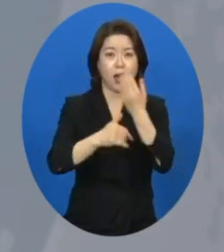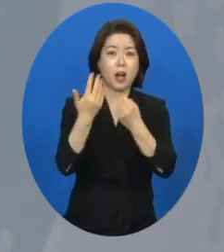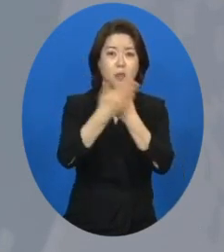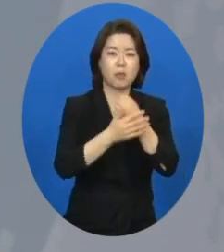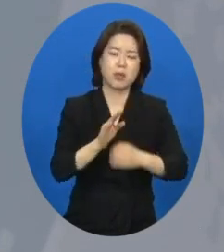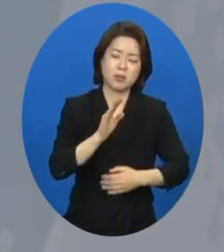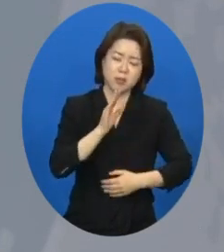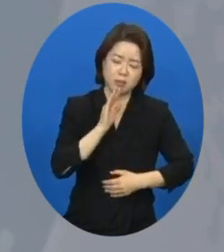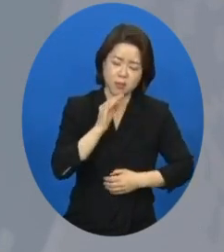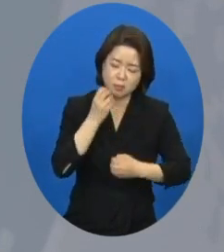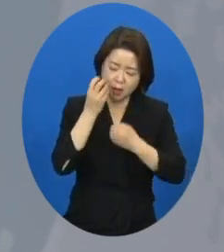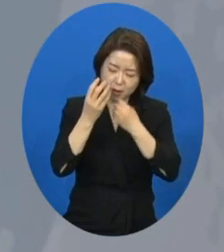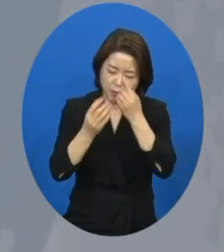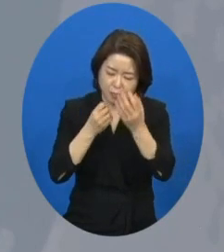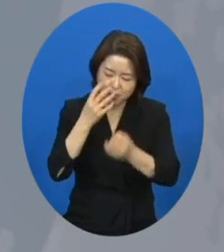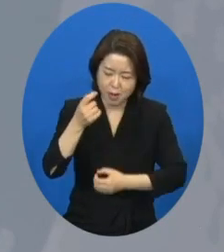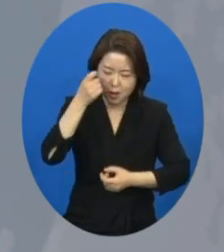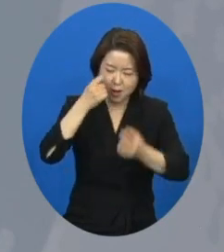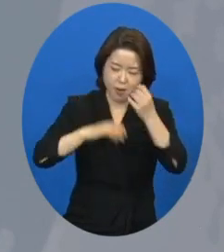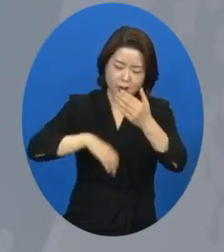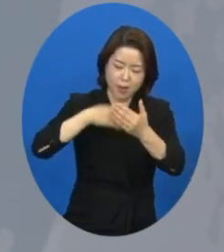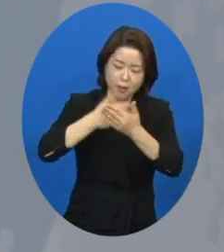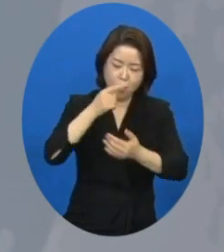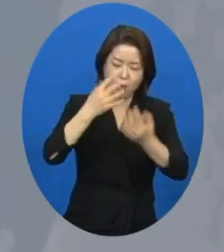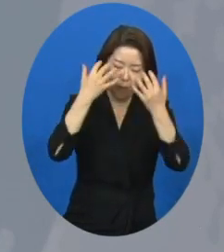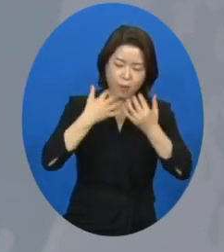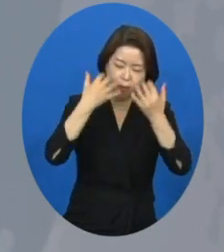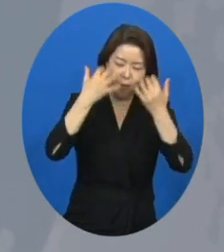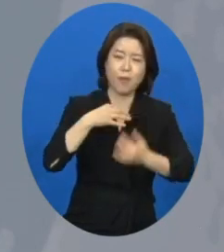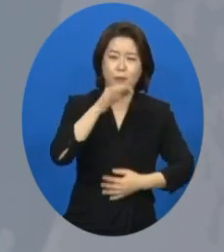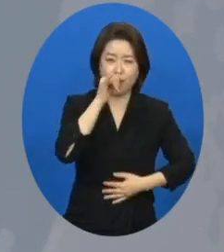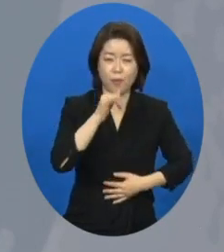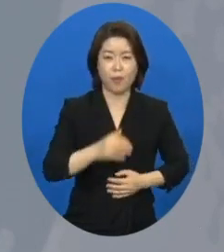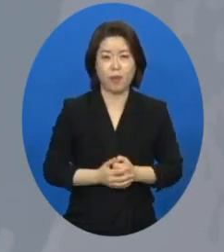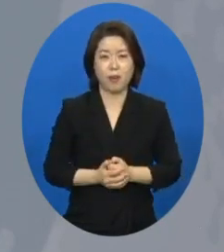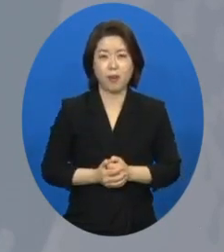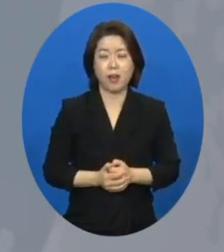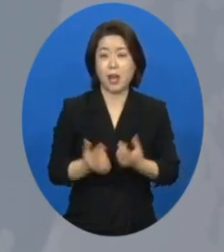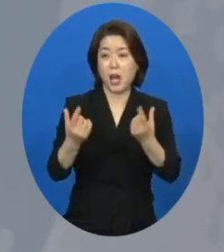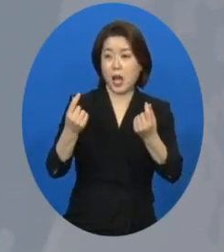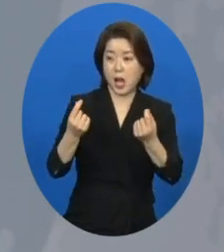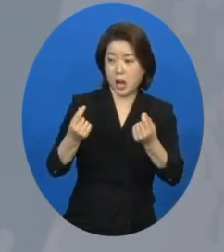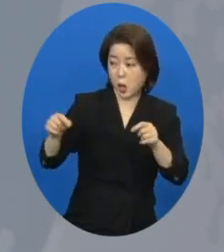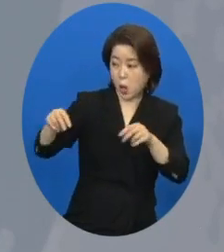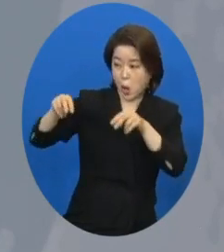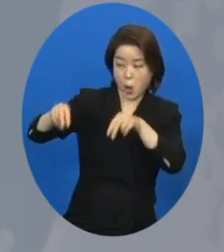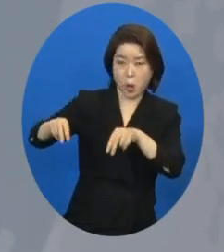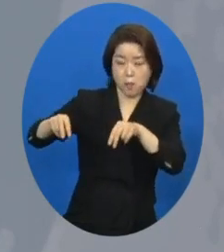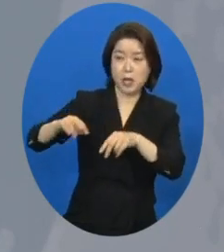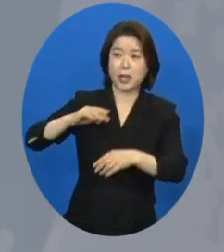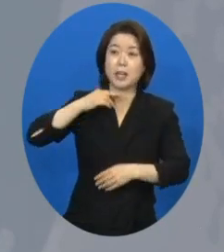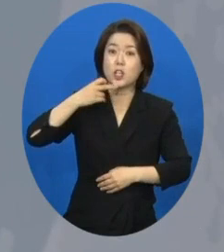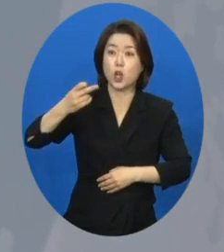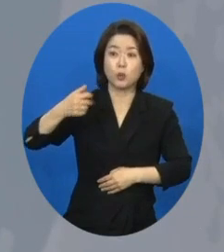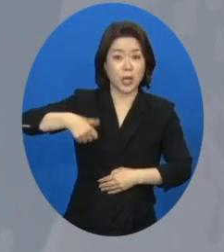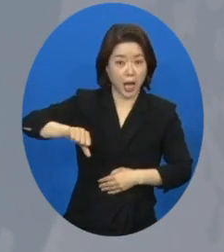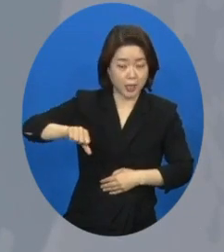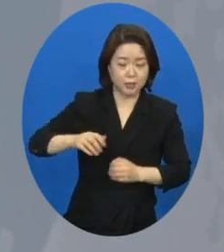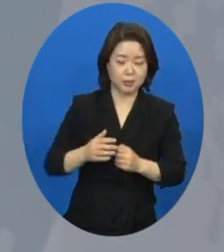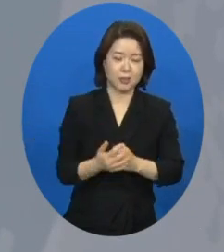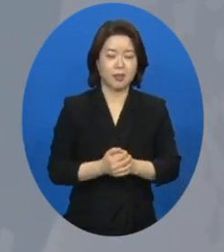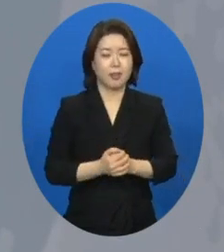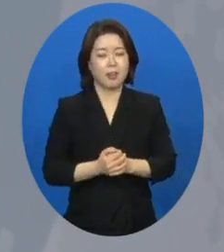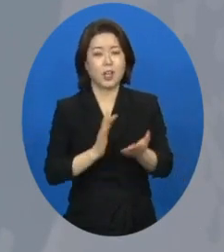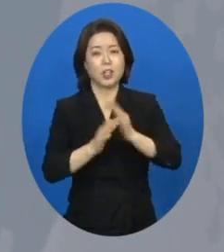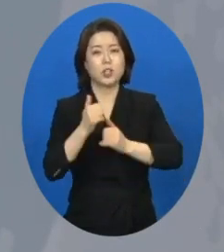수 없는 감격과 눈물이 그 자리에서 쏟아졌어요. 같이 말씀을 들은 12살 아들도 예수 동행일기를